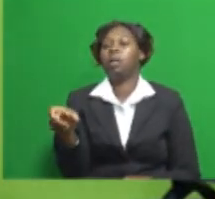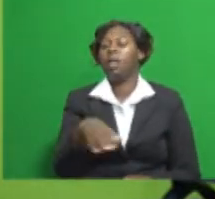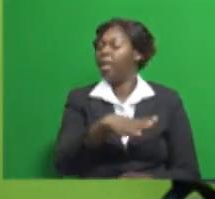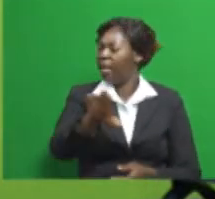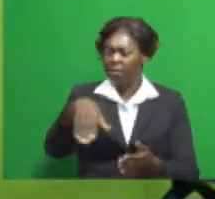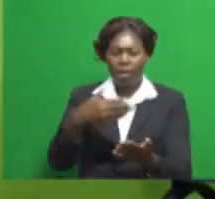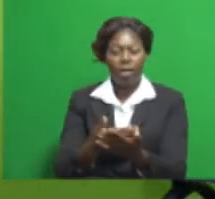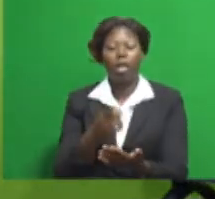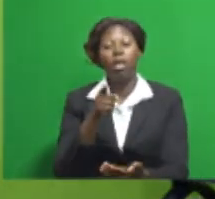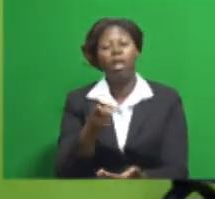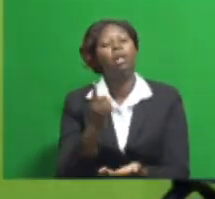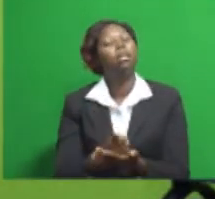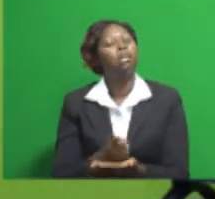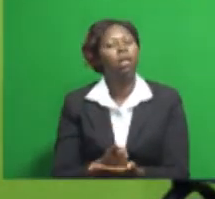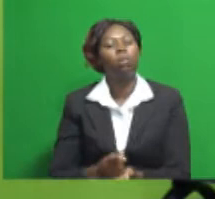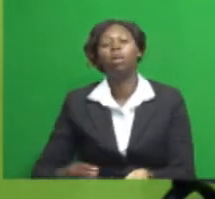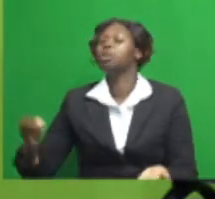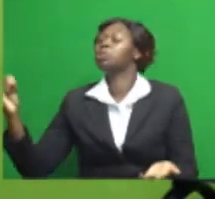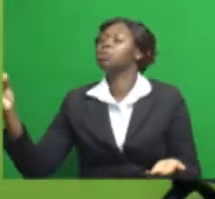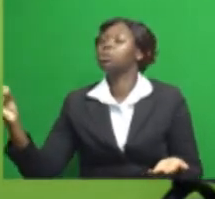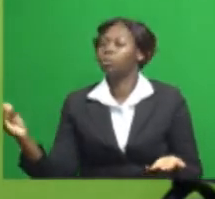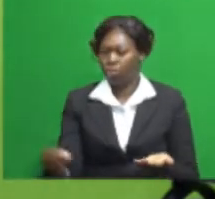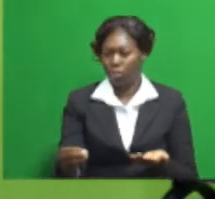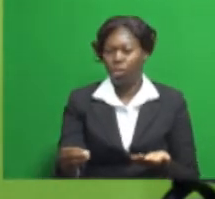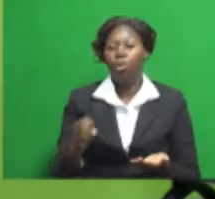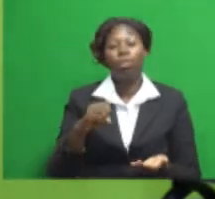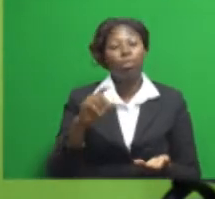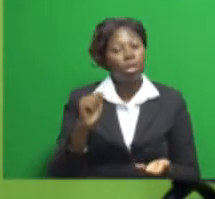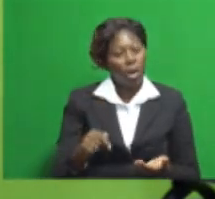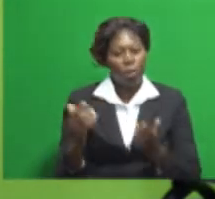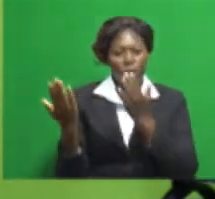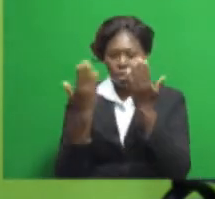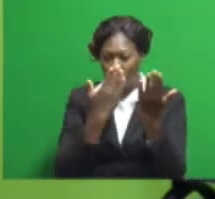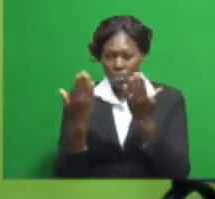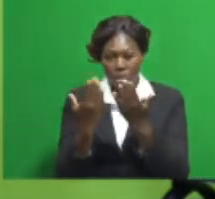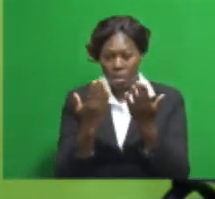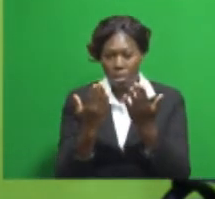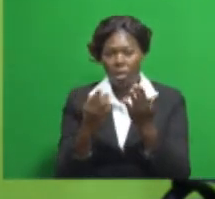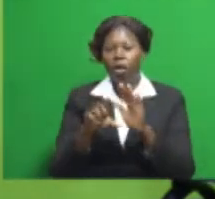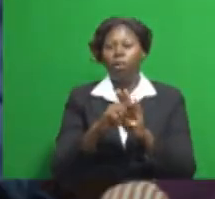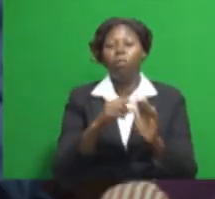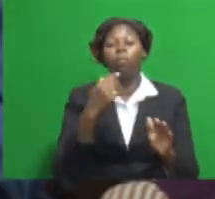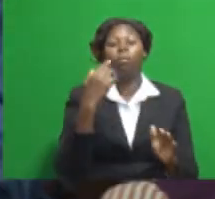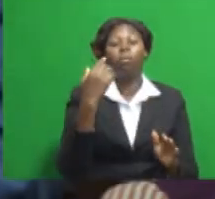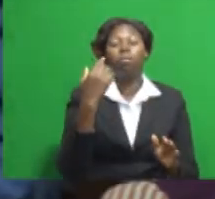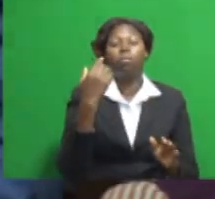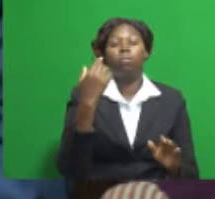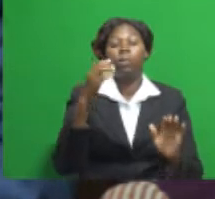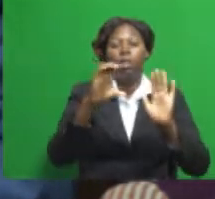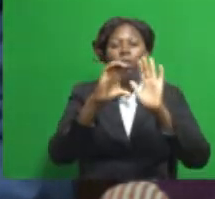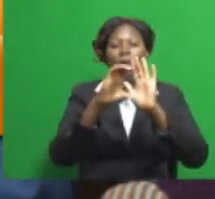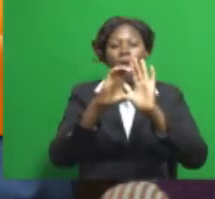neumwari. Chiverengai munzwe zvakaitika paari kubva verse 54 kusvika 60 ya Acts chapter 7. Mabasa 7 verse